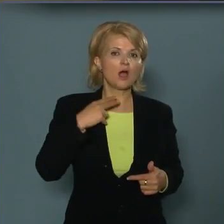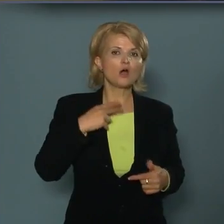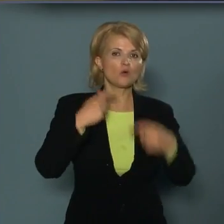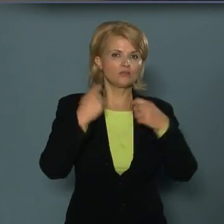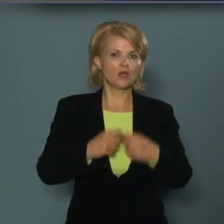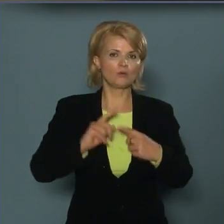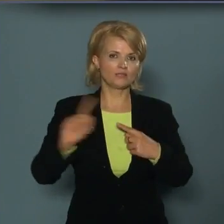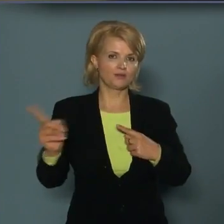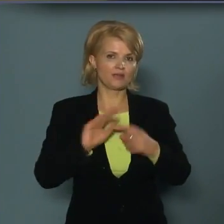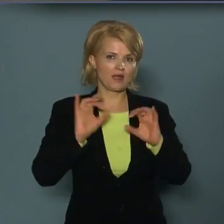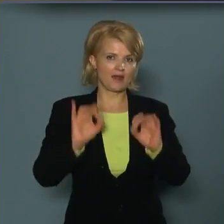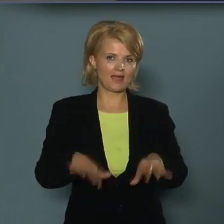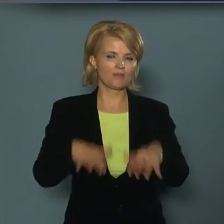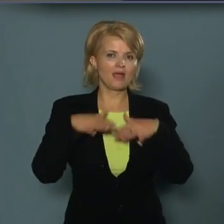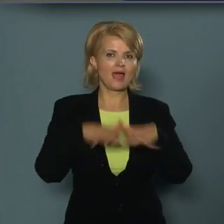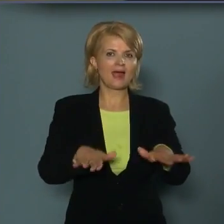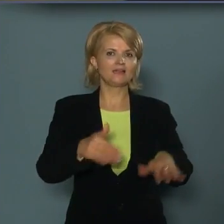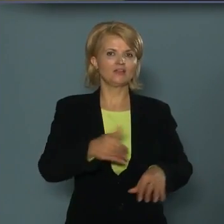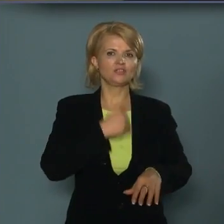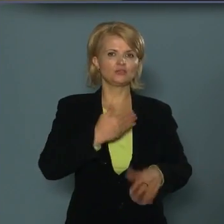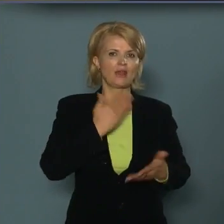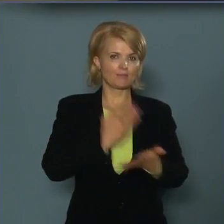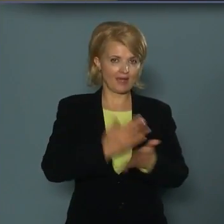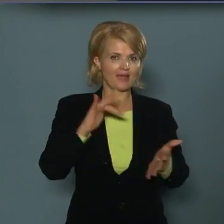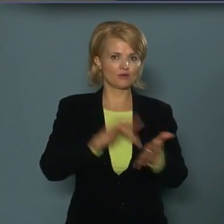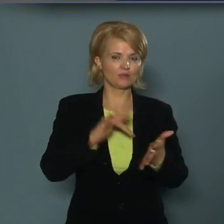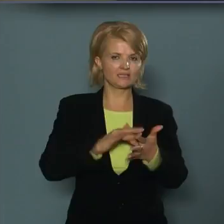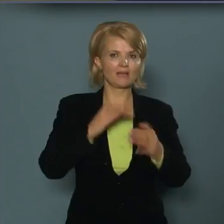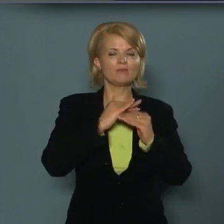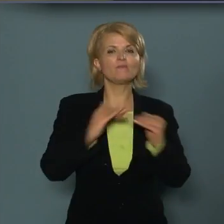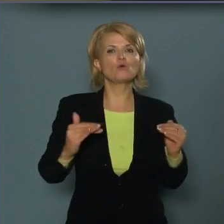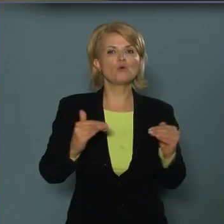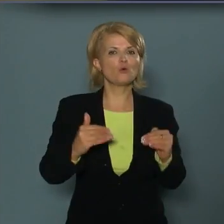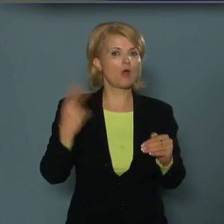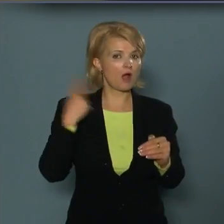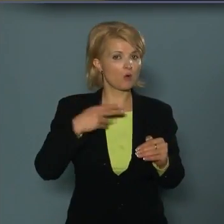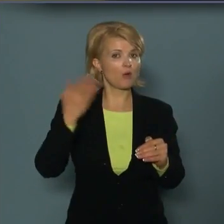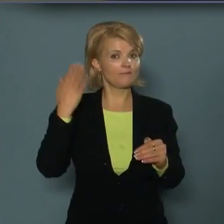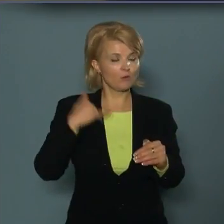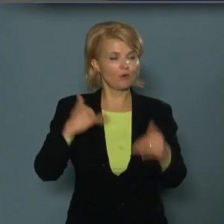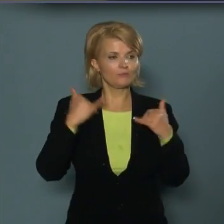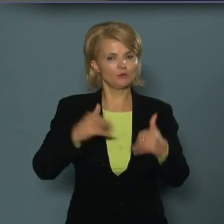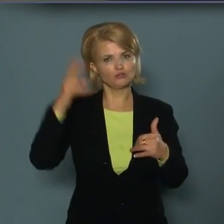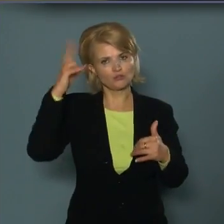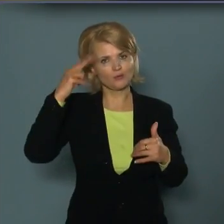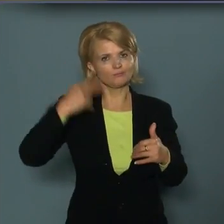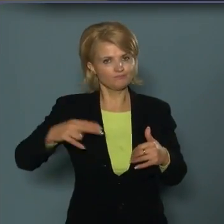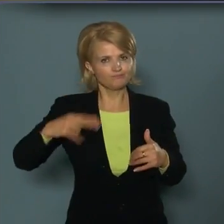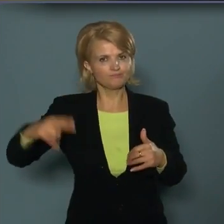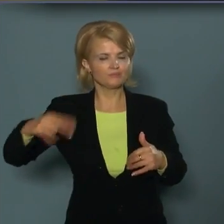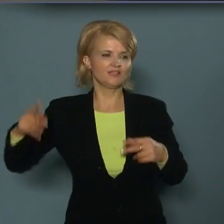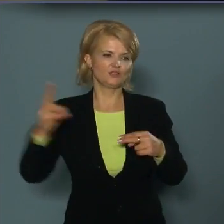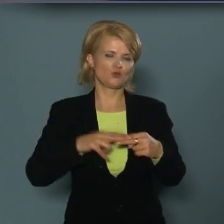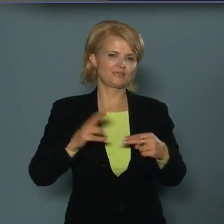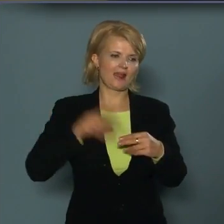tagozatra jár, neki már megvolt általános iskolában a középfokú angolja, úgyhogy ezt még itt tovább tudja öregbíteni. és nagyon közel